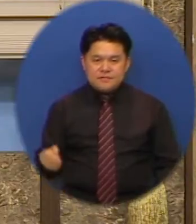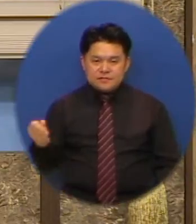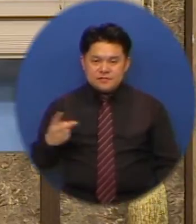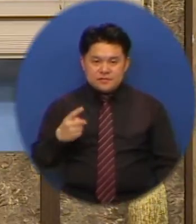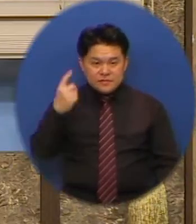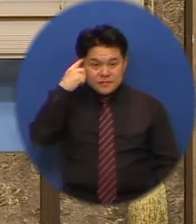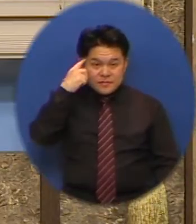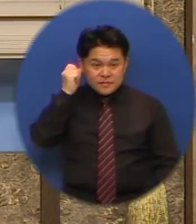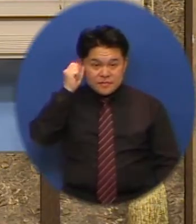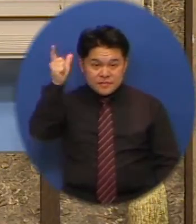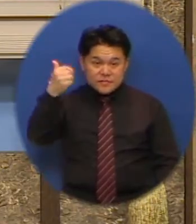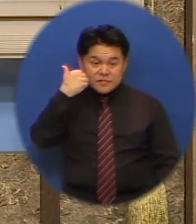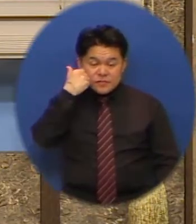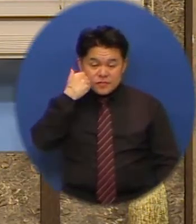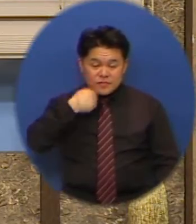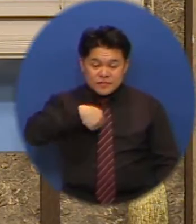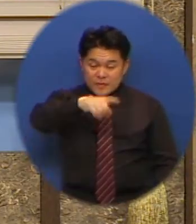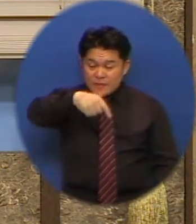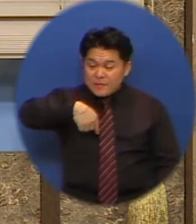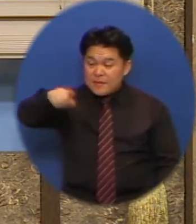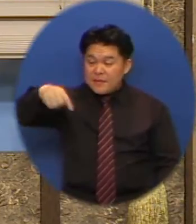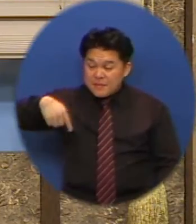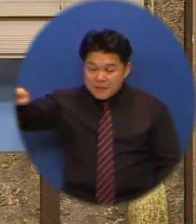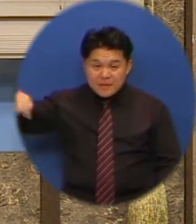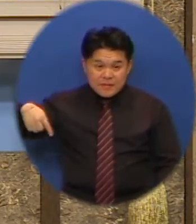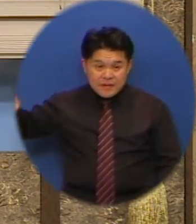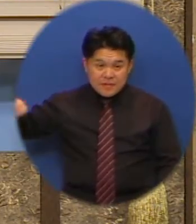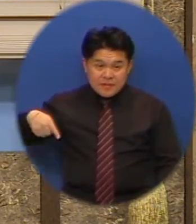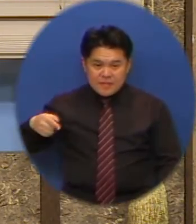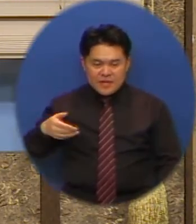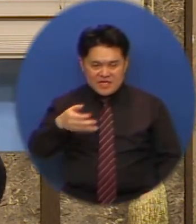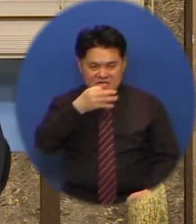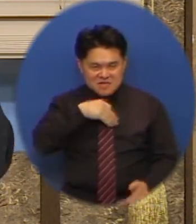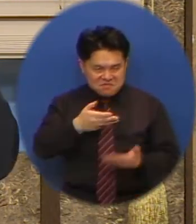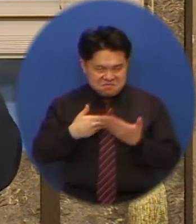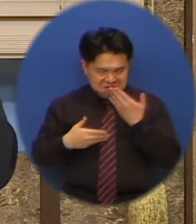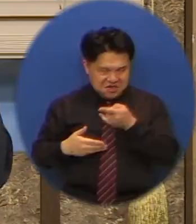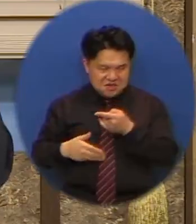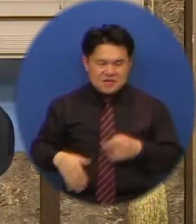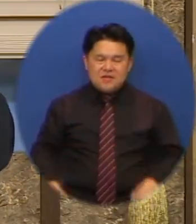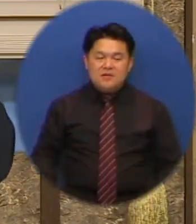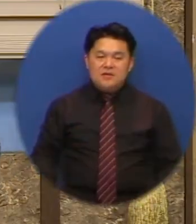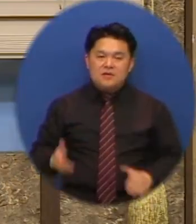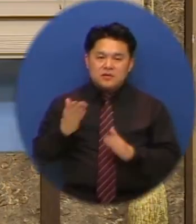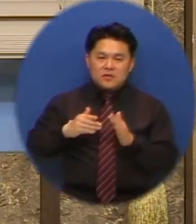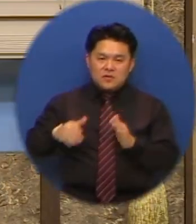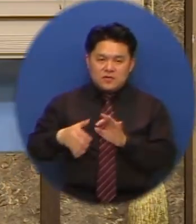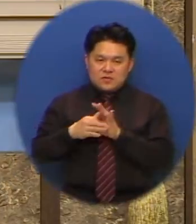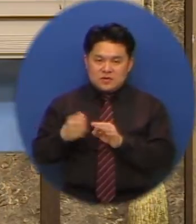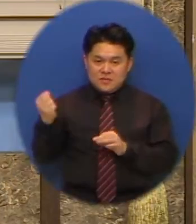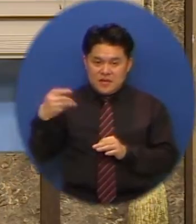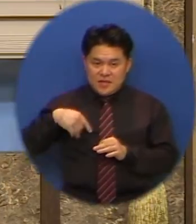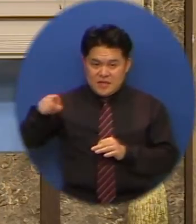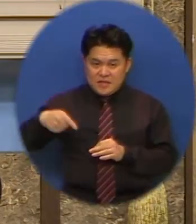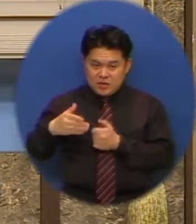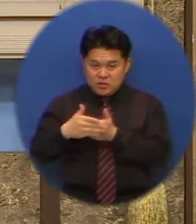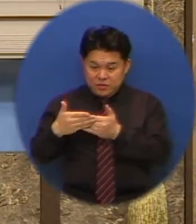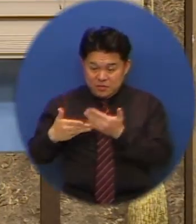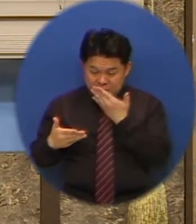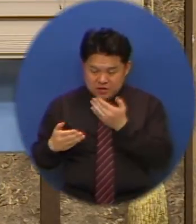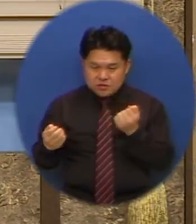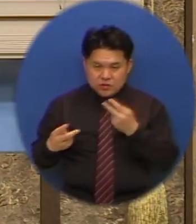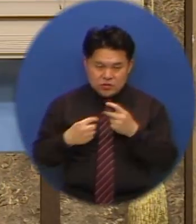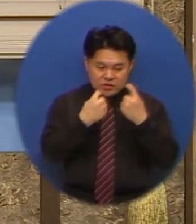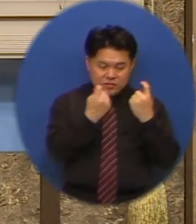머리 좋은 사람은 여기저기 가서 이중, 삼중 혜택을 받아요. 네. 공공 부분에서도 몇 군데 가서 혜택을 받을 수 있고, 더군다나